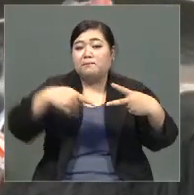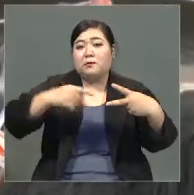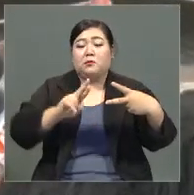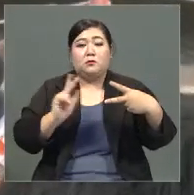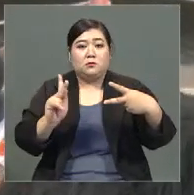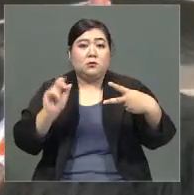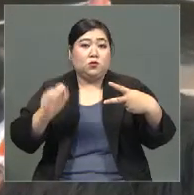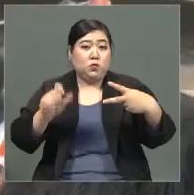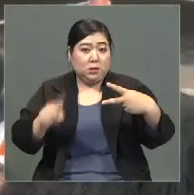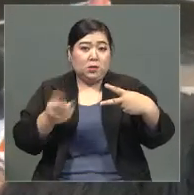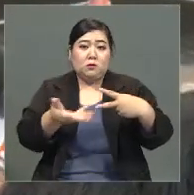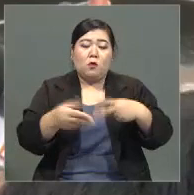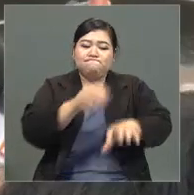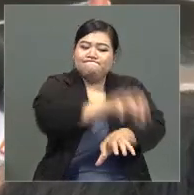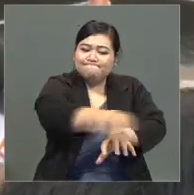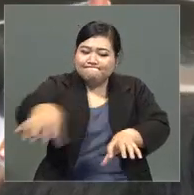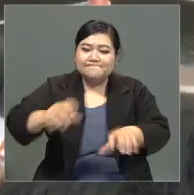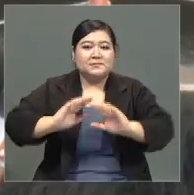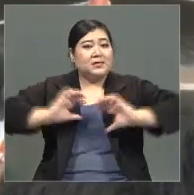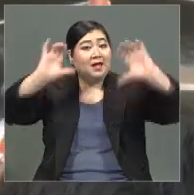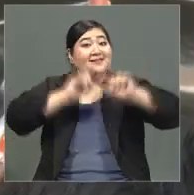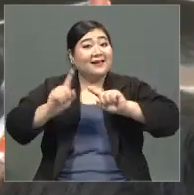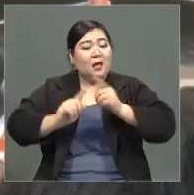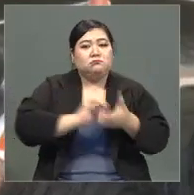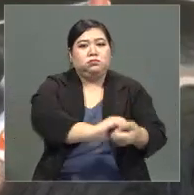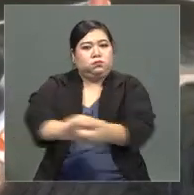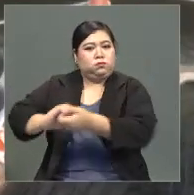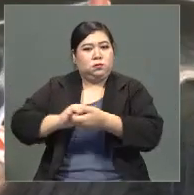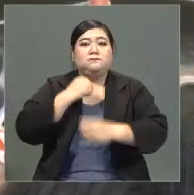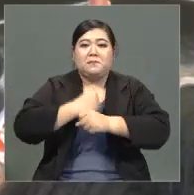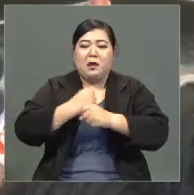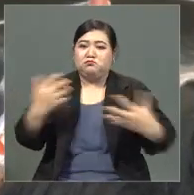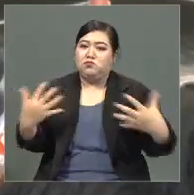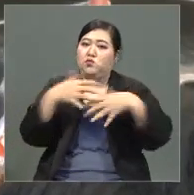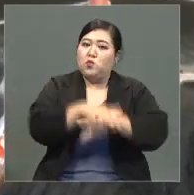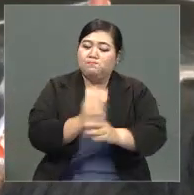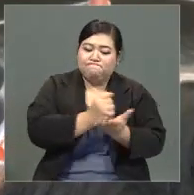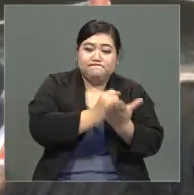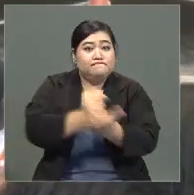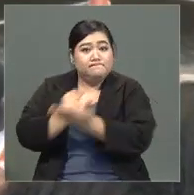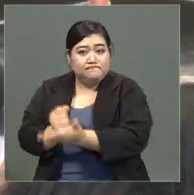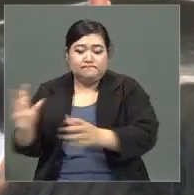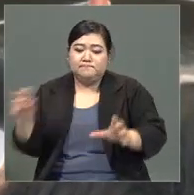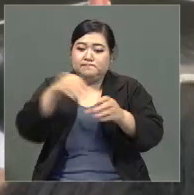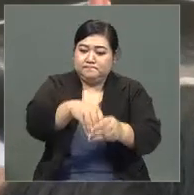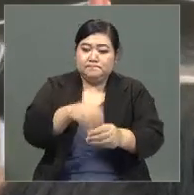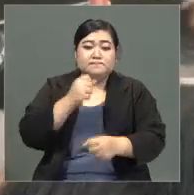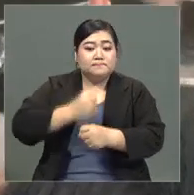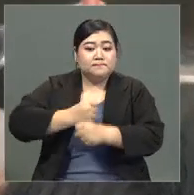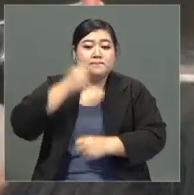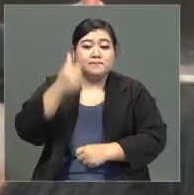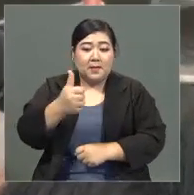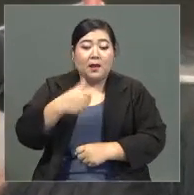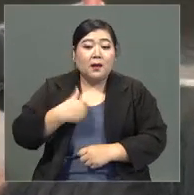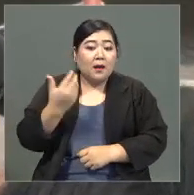ส่วนราชการทุกภาคส่วนให้มาทำงานในที่เดียวกันในหน่วยงานในหน่วยเดียวกันปัจจุบันที่